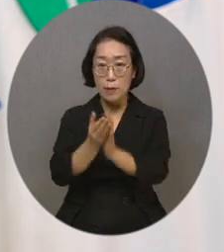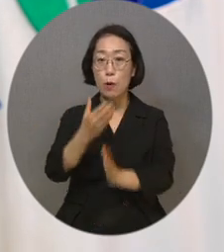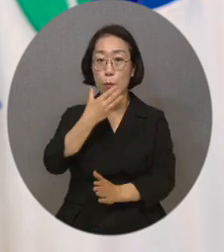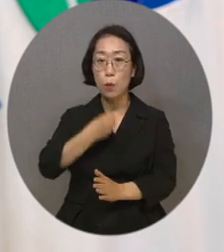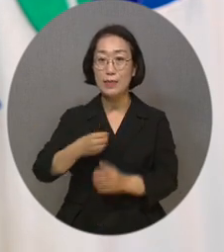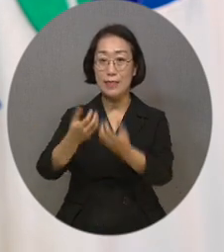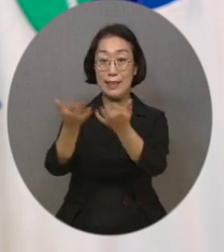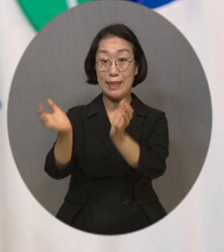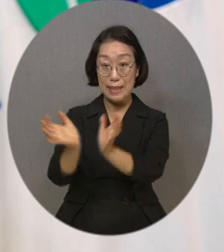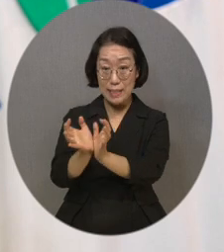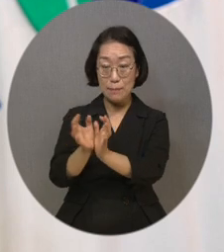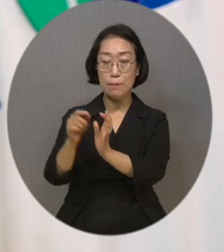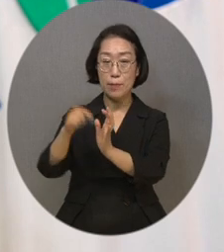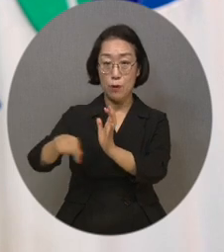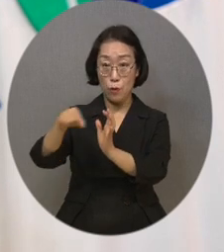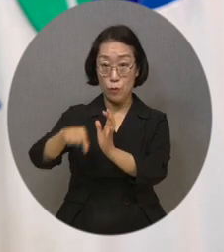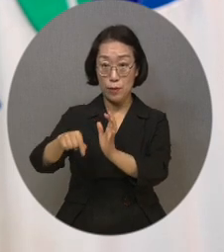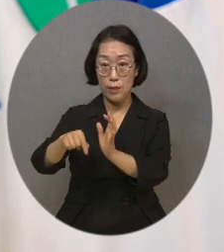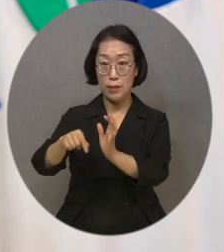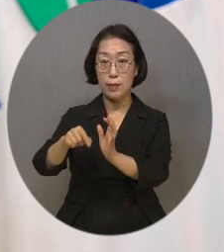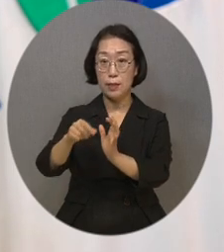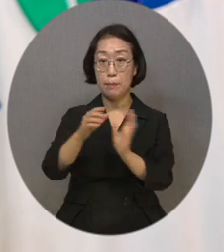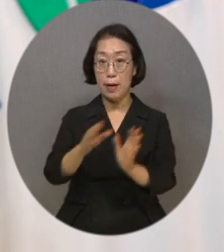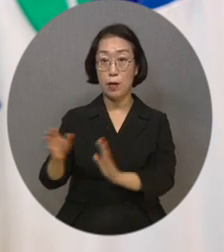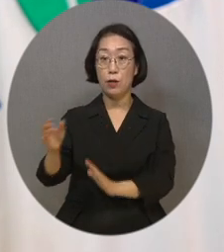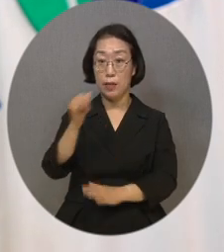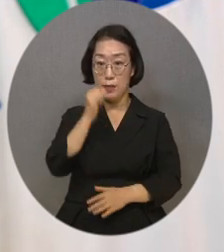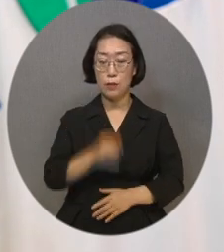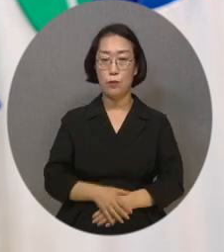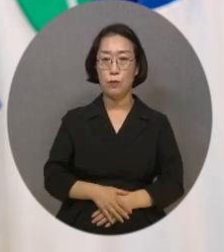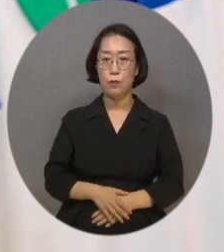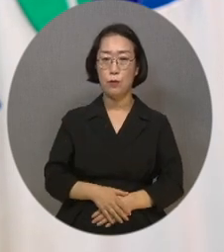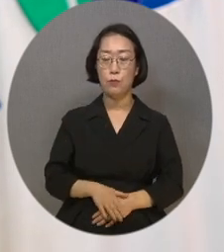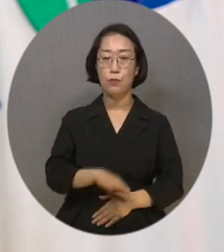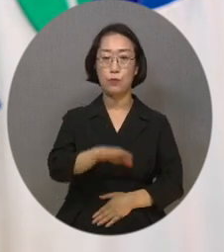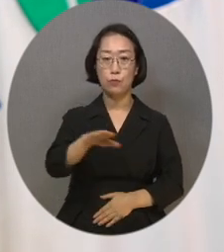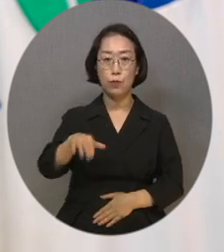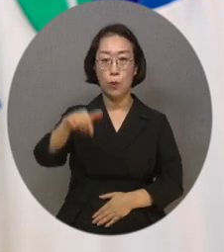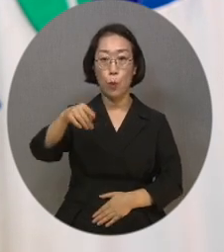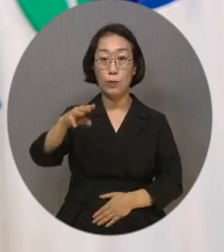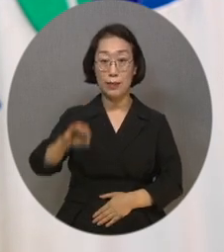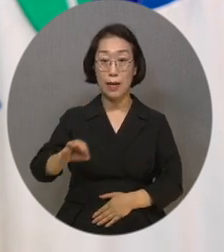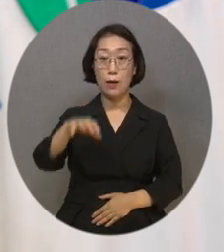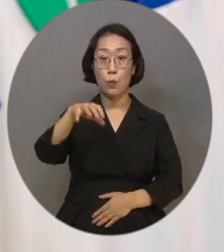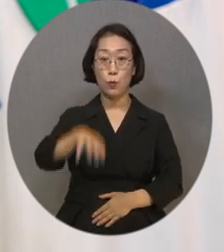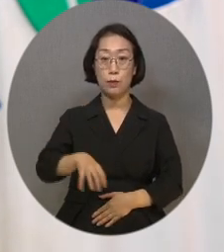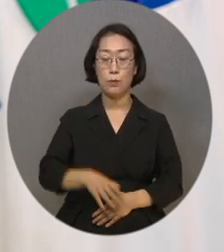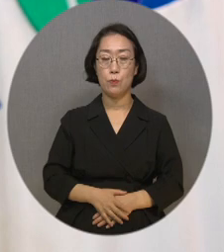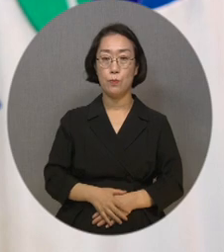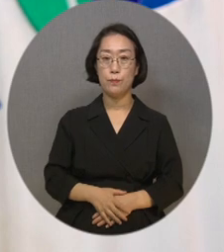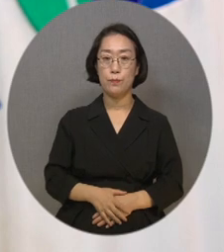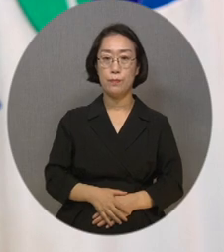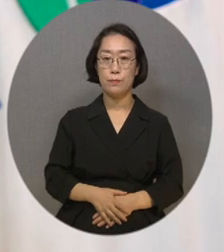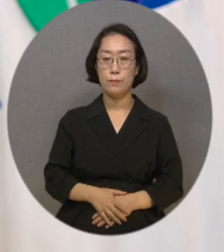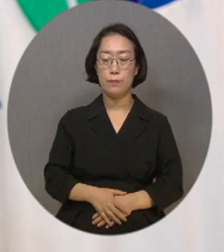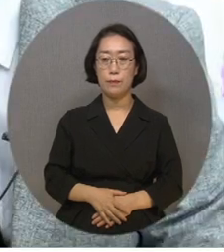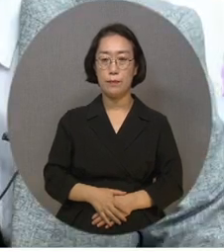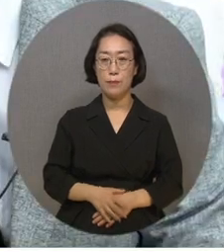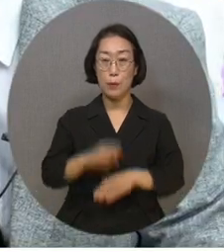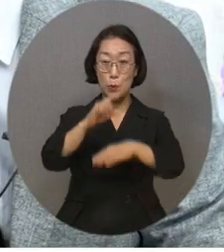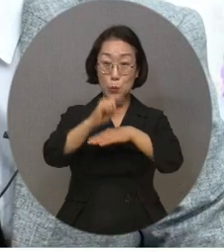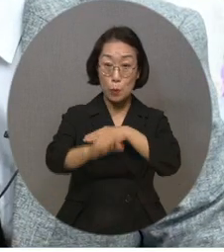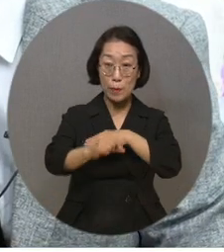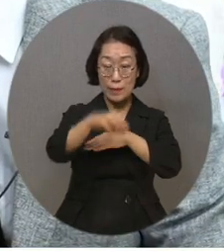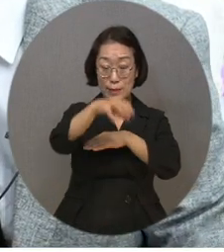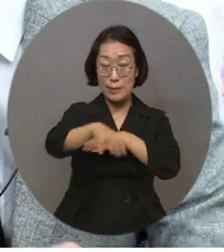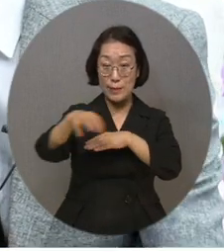이런 것들이 그게 이제 그 대표적인 예가 될 겁니다. 이제 우리 고창군에도 이제 그 읍면단위 즉